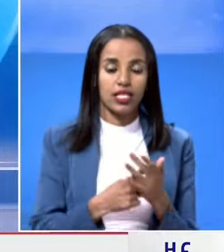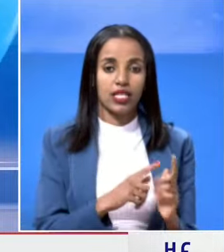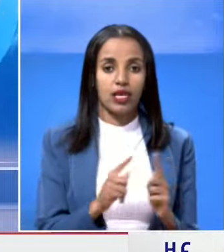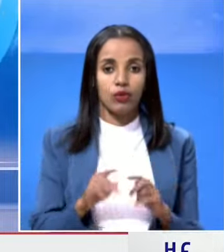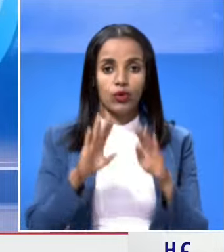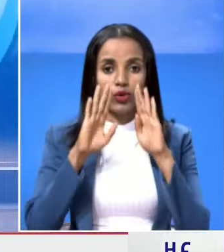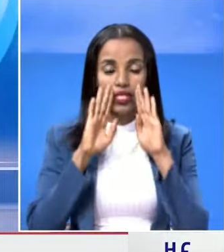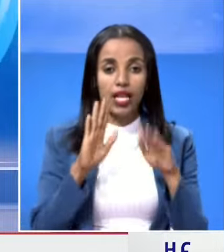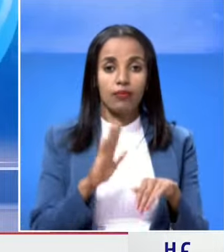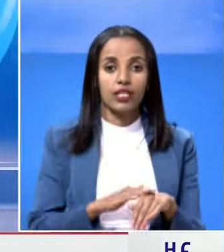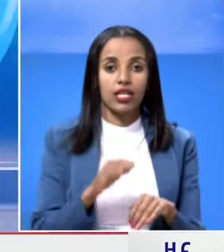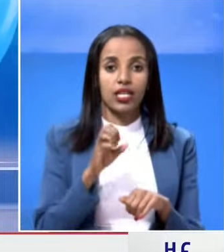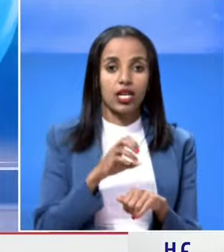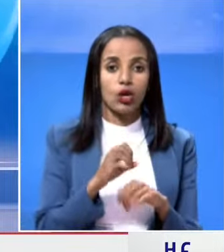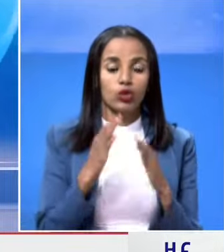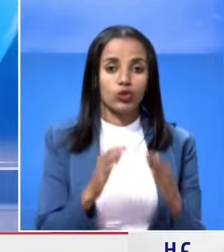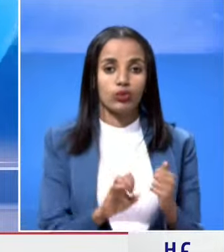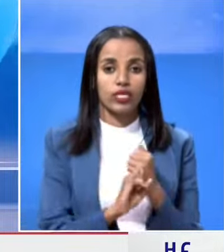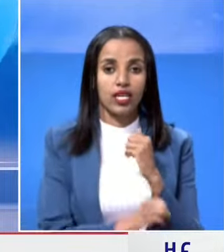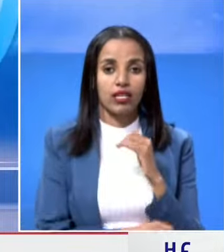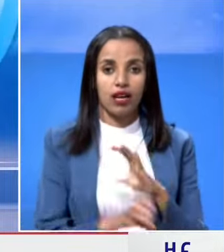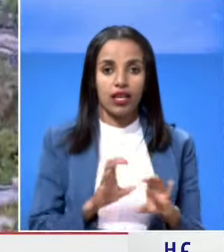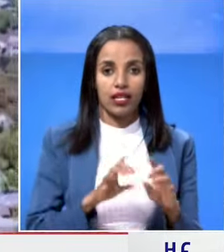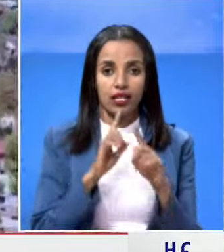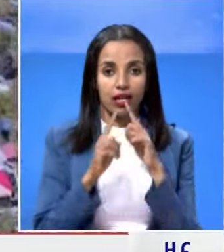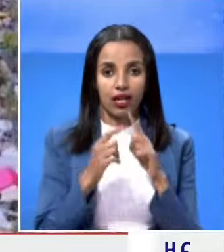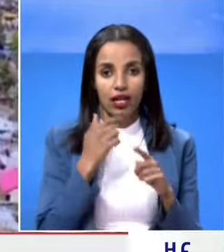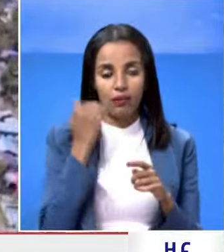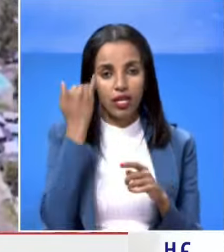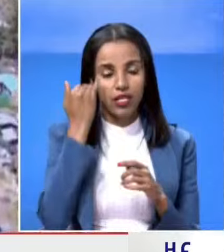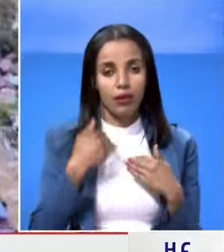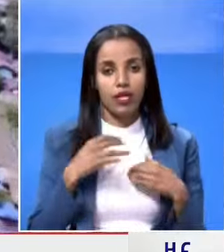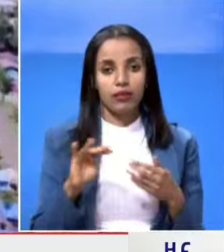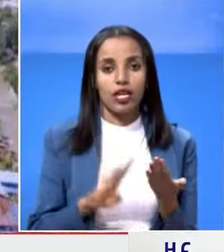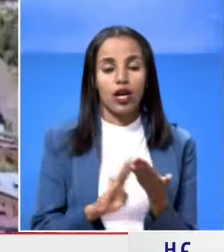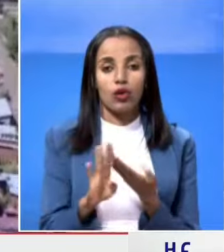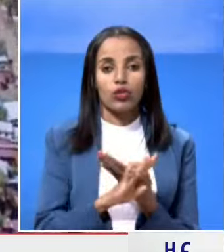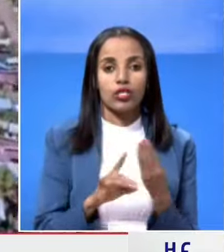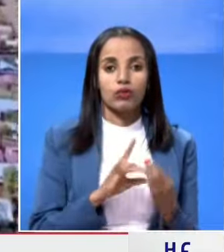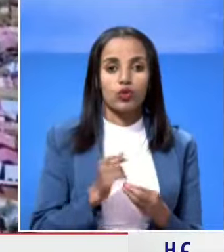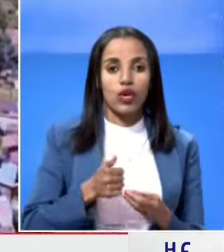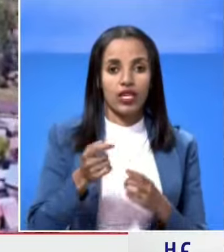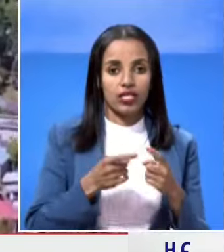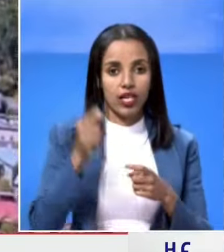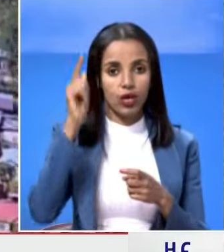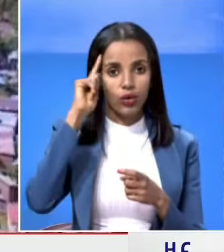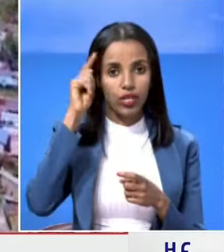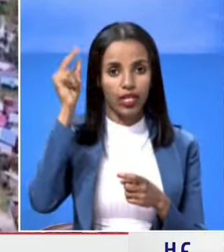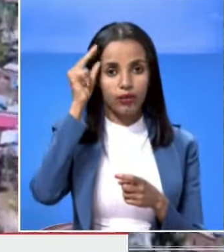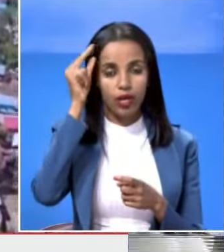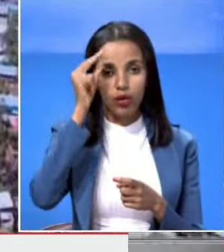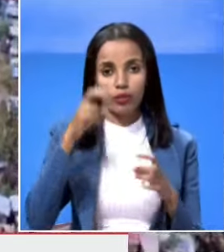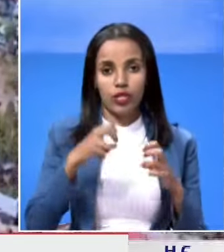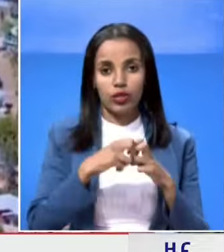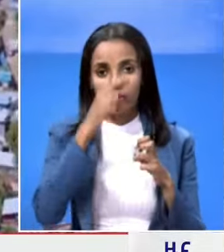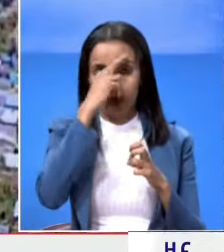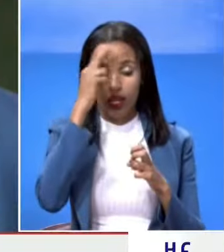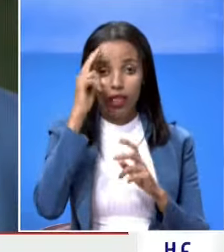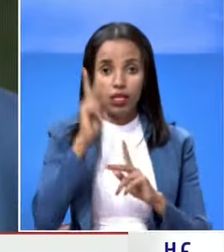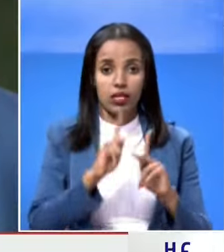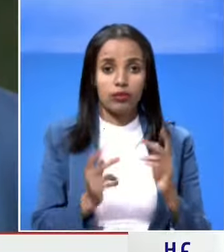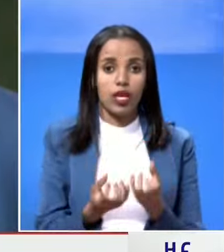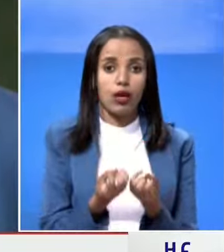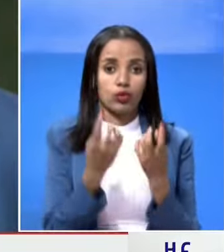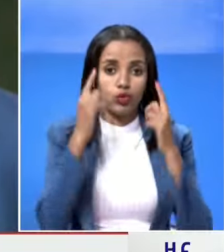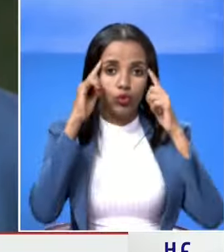ጥሪ ካውንስሉን መሰረት አድርገን እንነጋገር የሚል ሀሳብ ነው። ምስራቅ ጎጃም ዞን ዋና አስተዳዳሪ አቶ ኑርልኝ ብርሃኑም በግጭቱ ምክንያት ህዝቡ ለዘርፈ